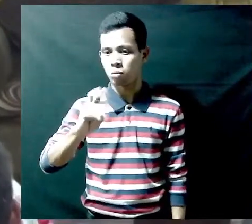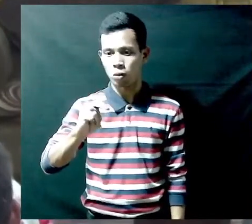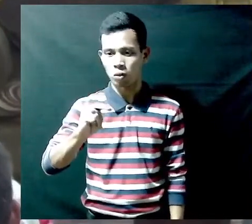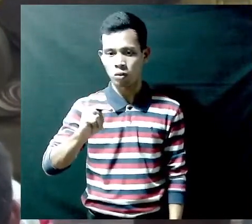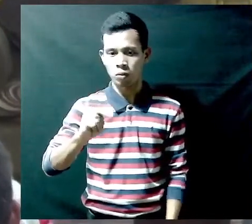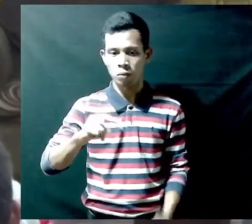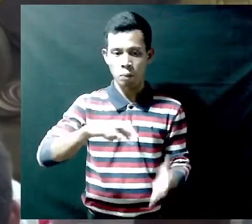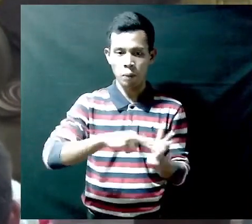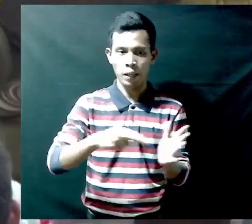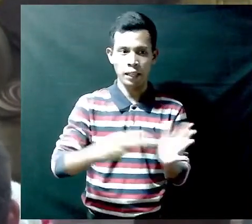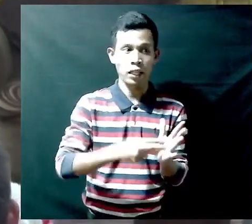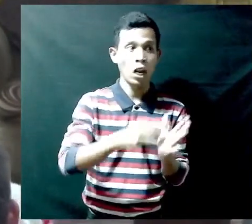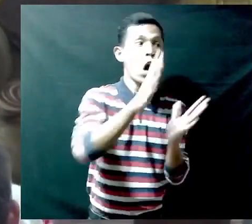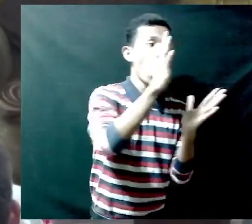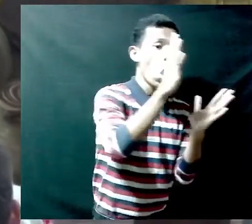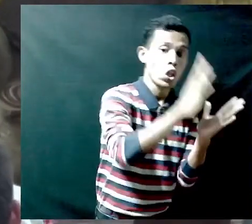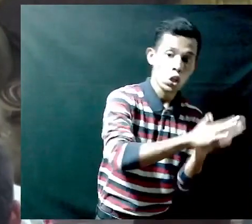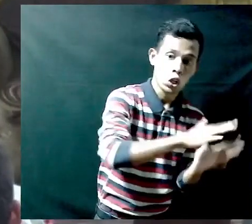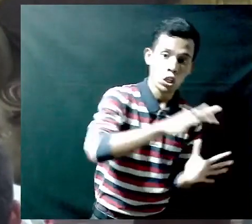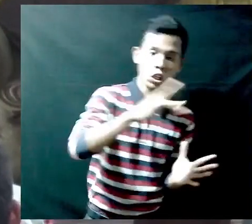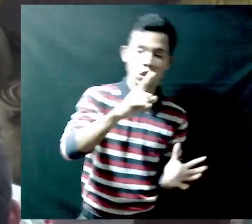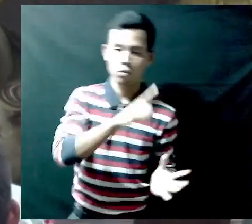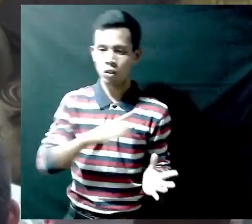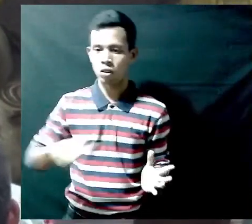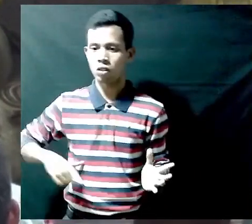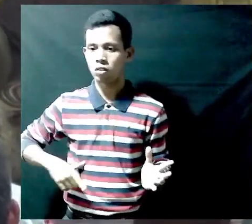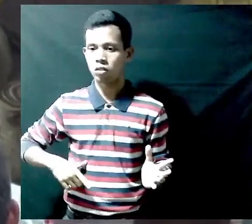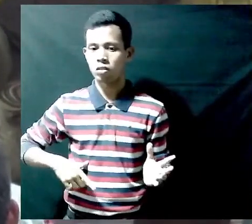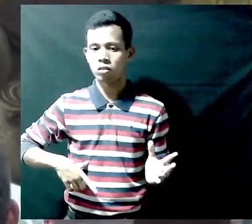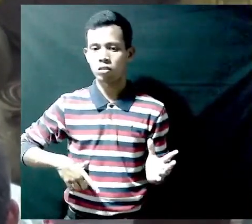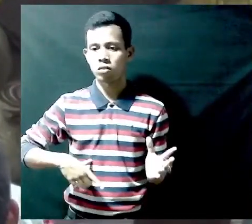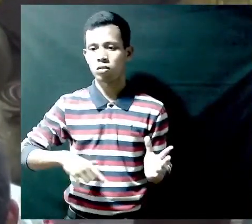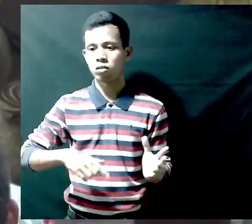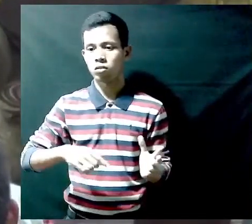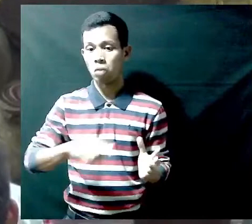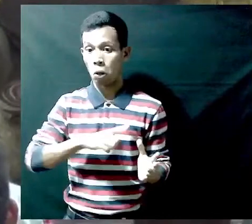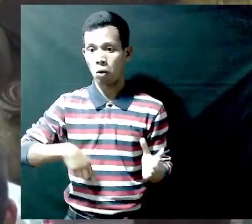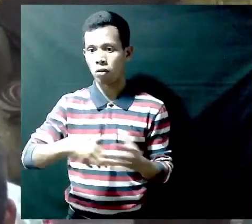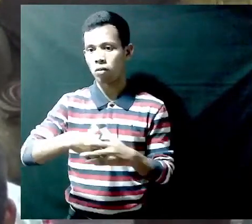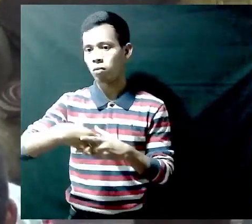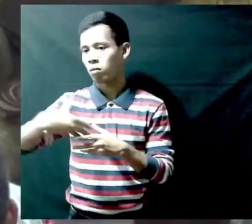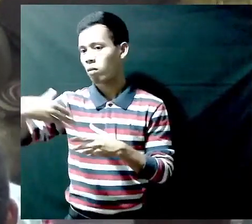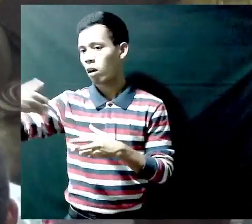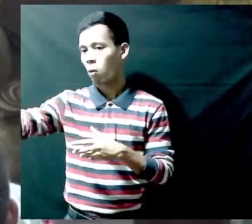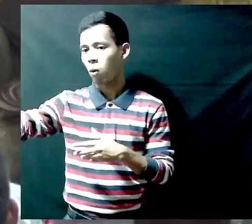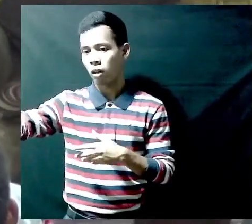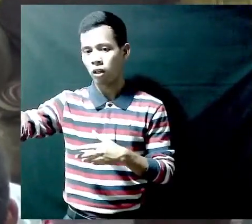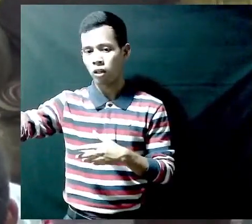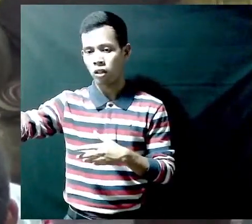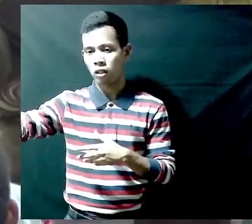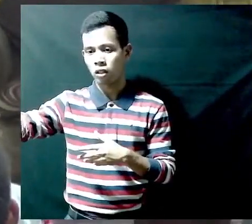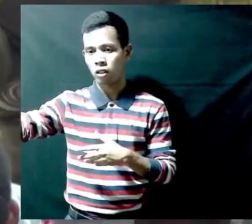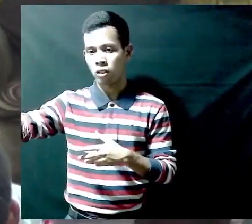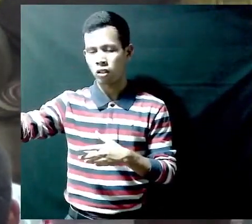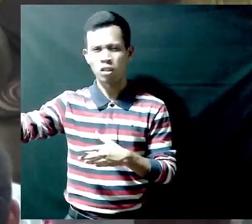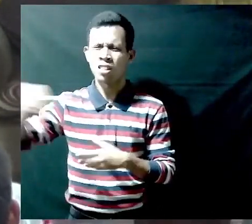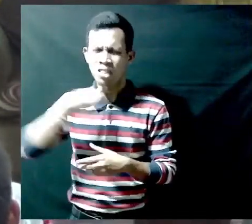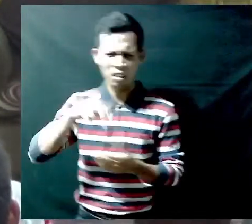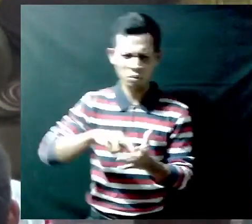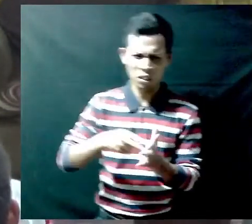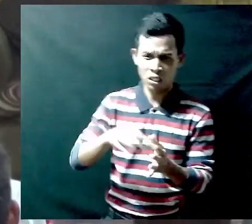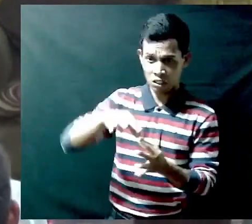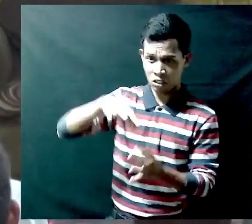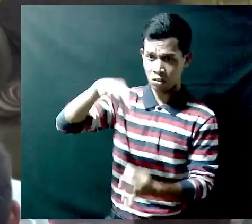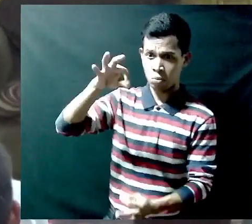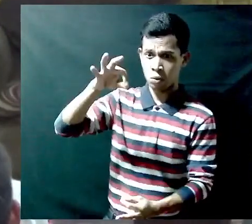the glory of the Lord departed. Hindi ko sinasabi nga alis ang Espiritu Santo sa atin because